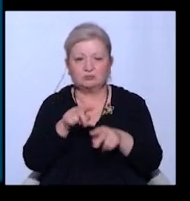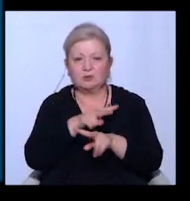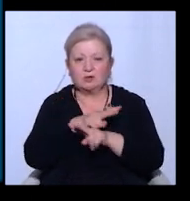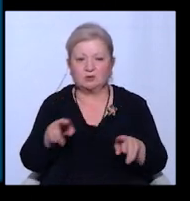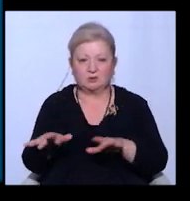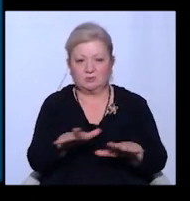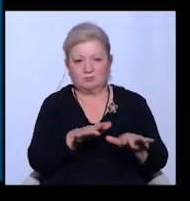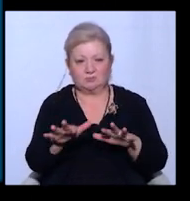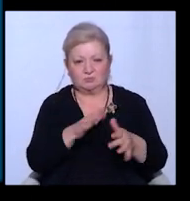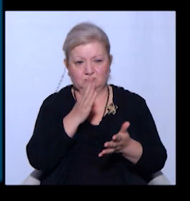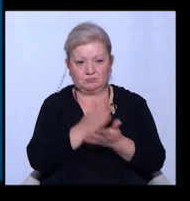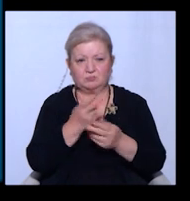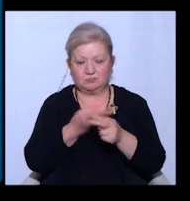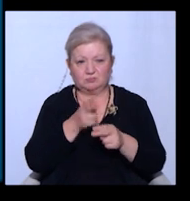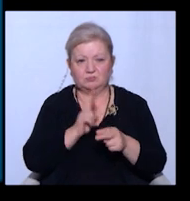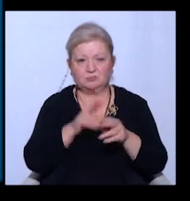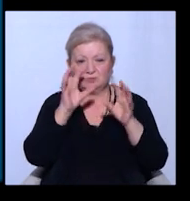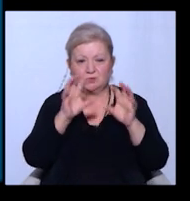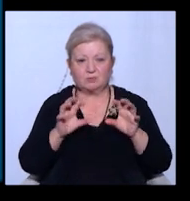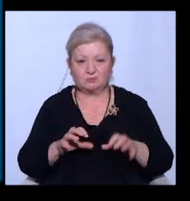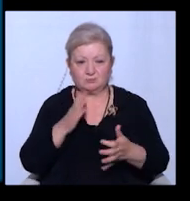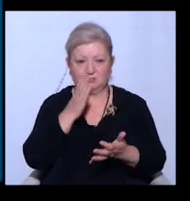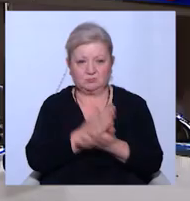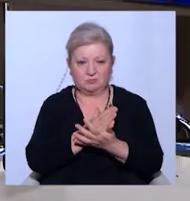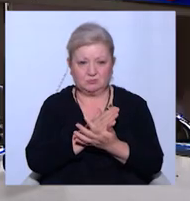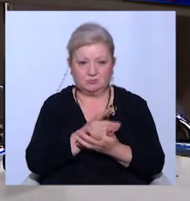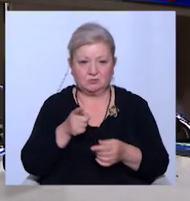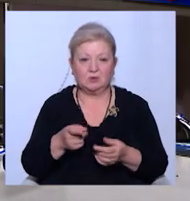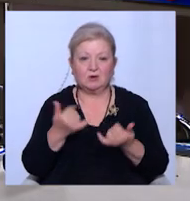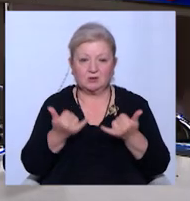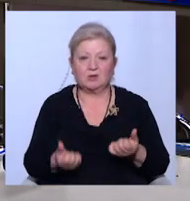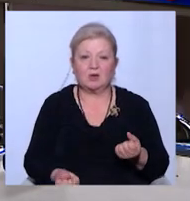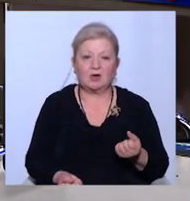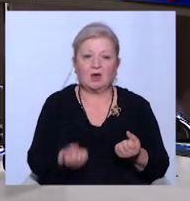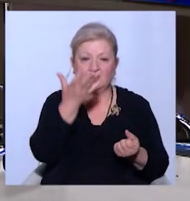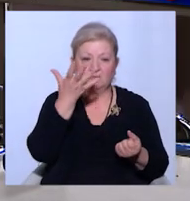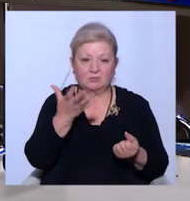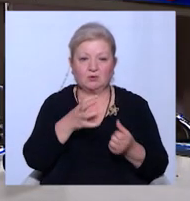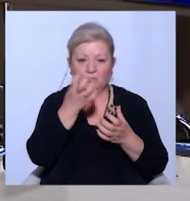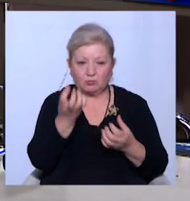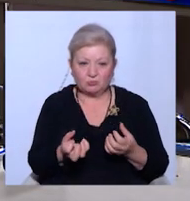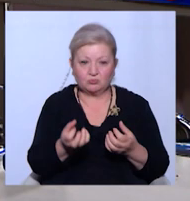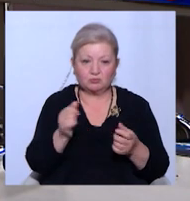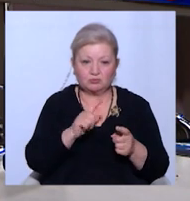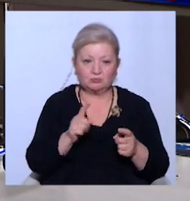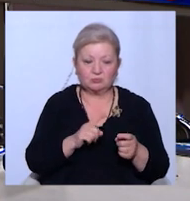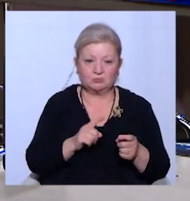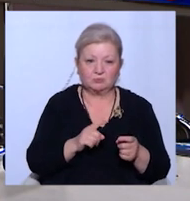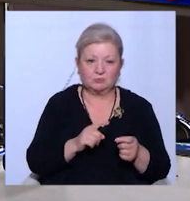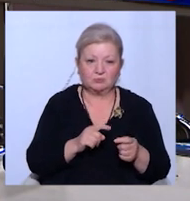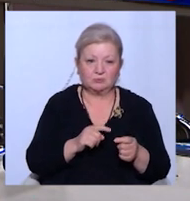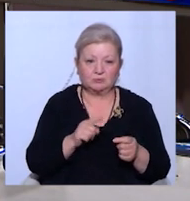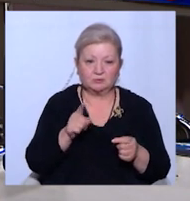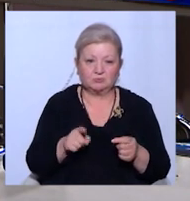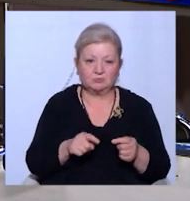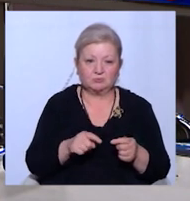ზუსტად ერთნაირად მოძრაობდნენ, რაც ამის მამტკიცებელია. ეხლა მოდით ავაგდოთ ბურთულა ისეთ ადგილზე, სადაც